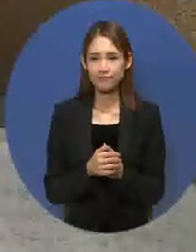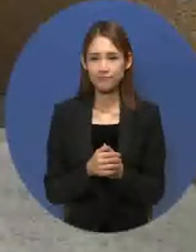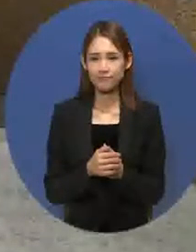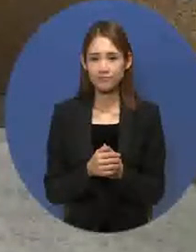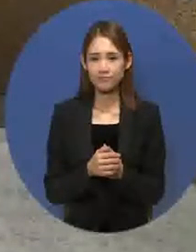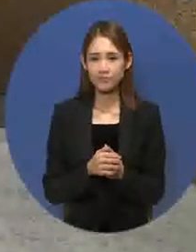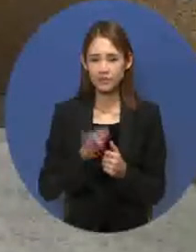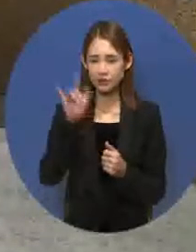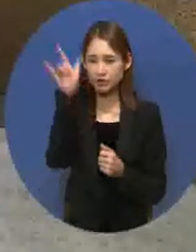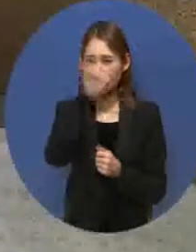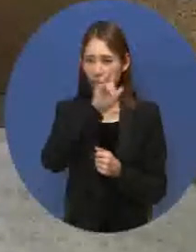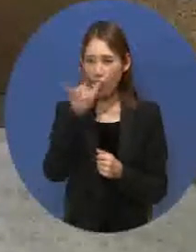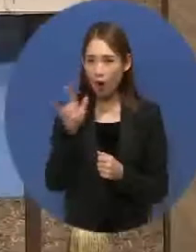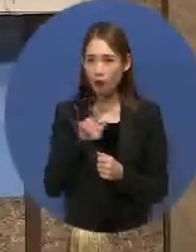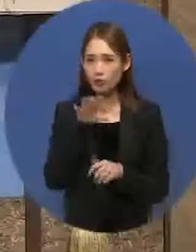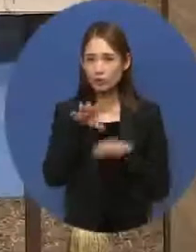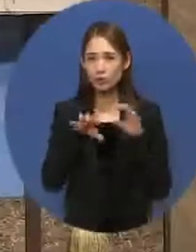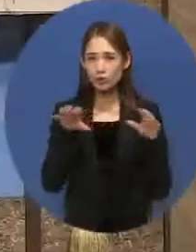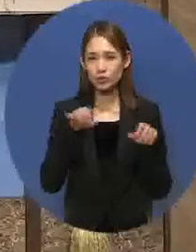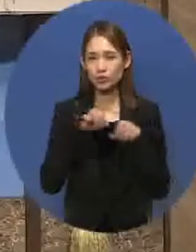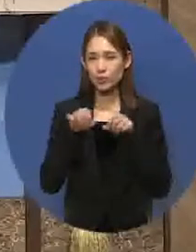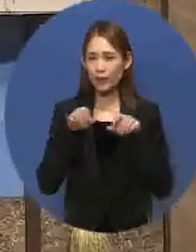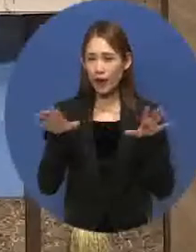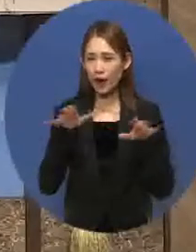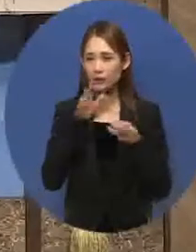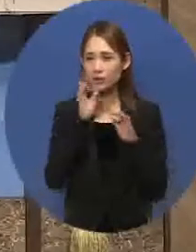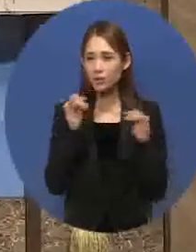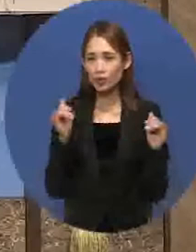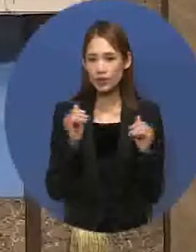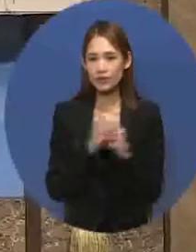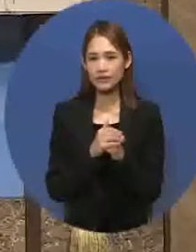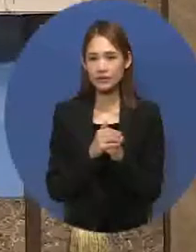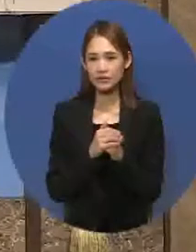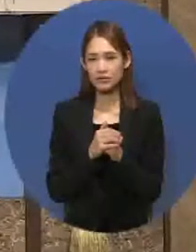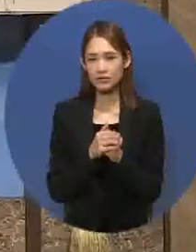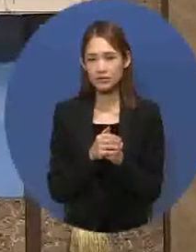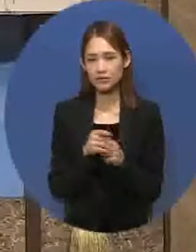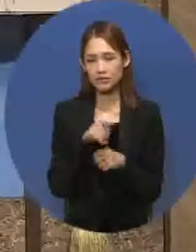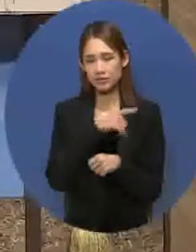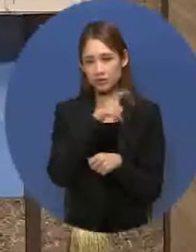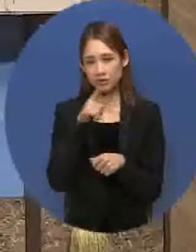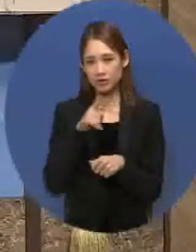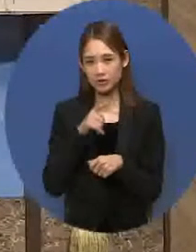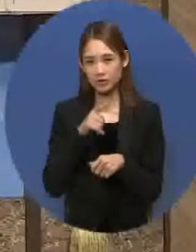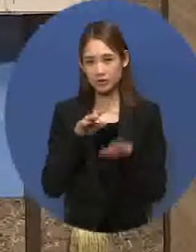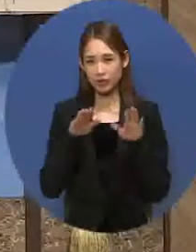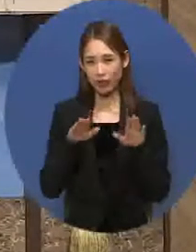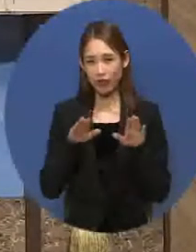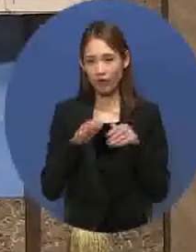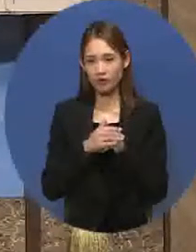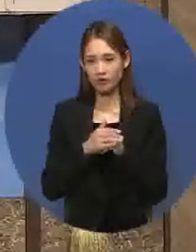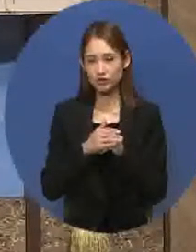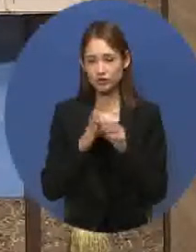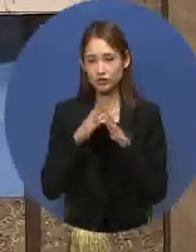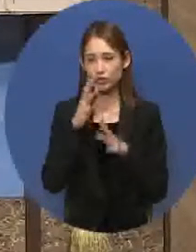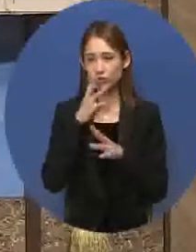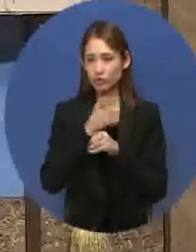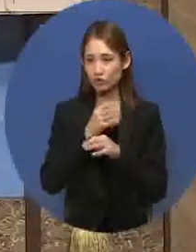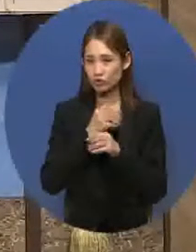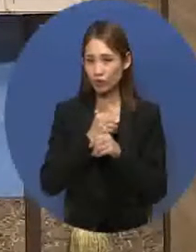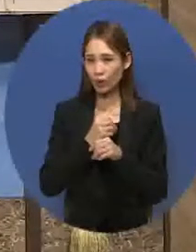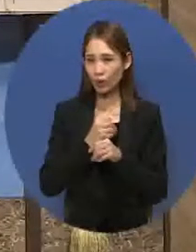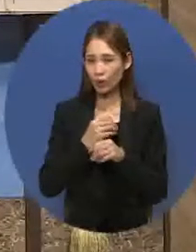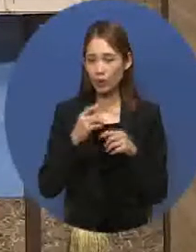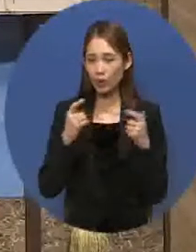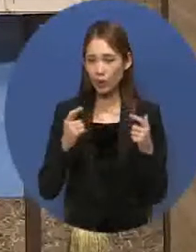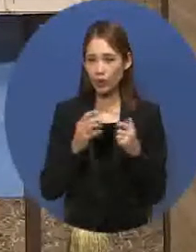전국에 흩어져 있는 노인인데 네. 이 노인들의 그 지금 현재 현주소가 예.